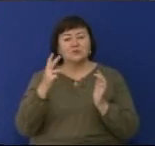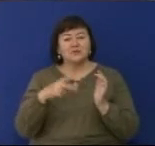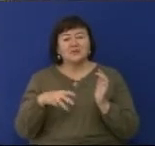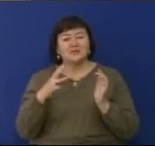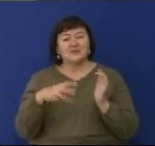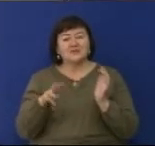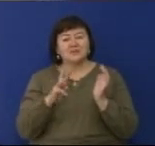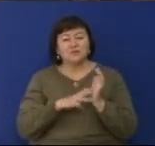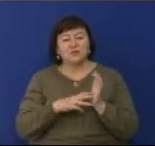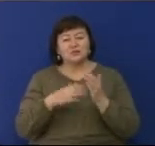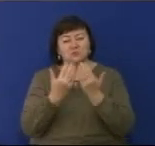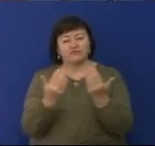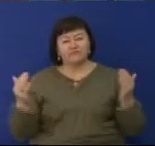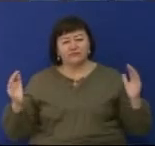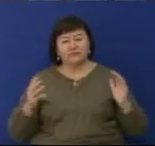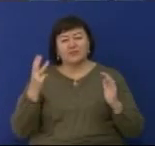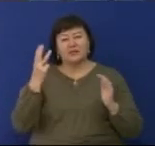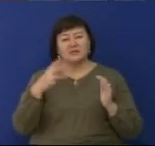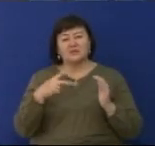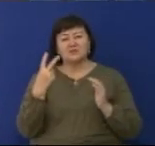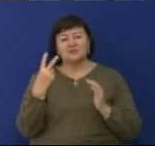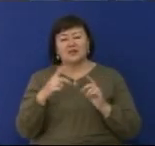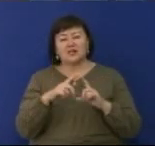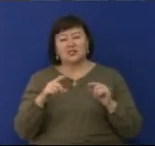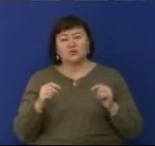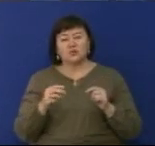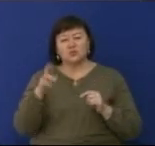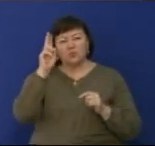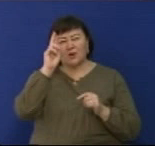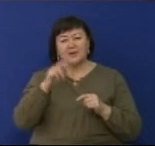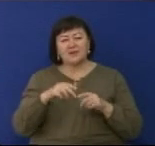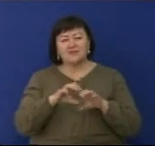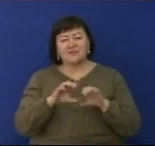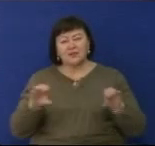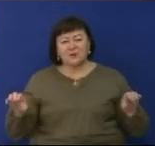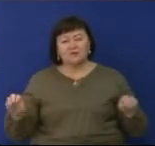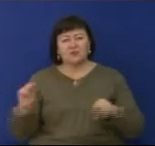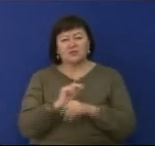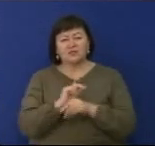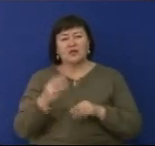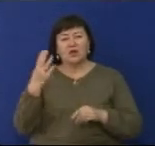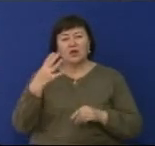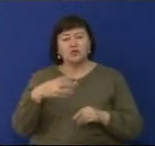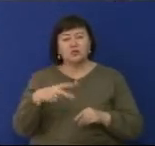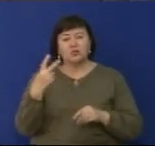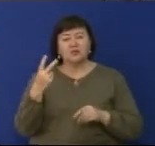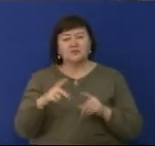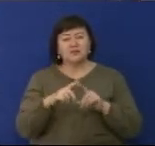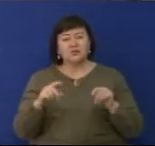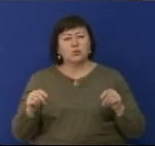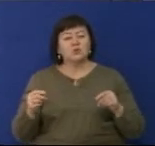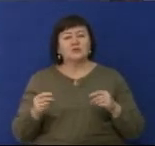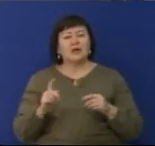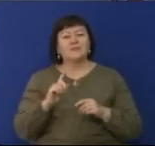фасад зданий 3 2 школа где ремонтируется туалета системы канализации водопровод школа номер сорок два где для детей соорудили